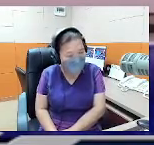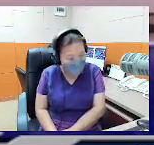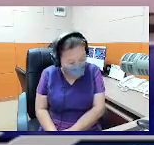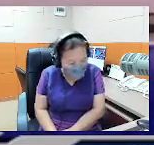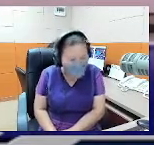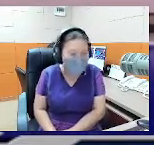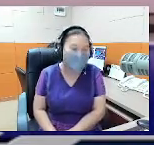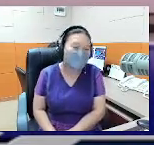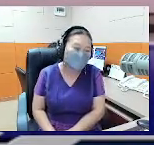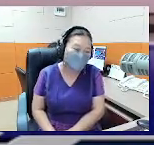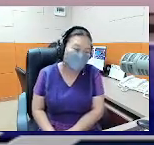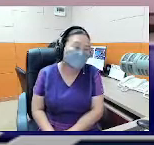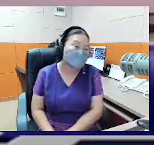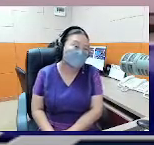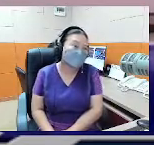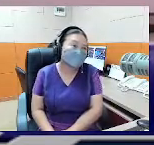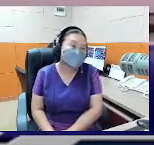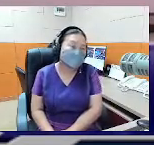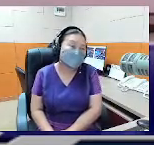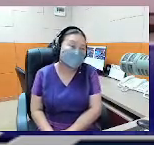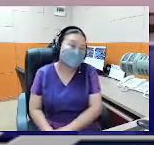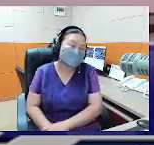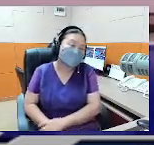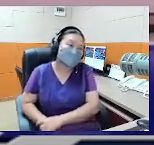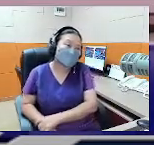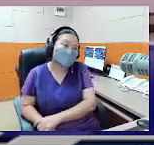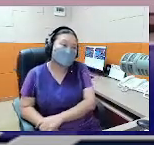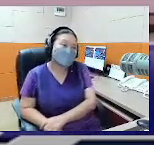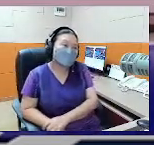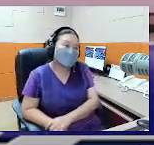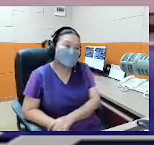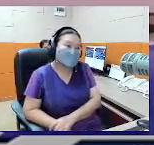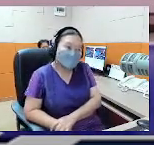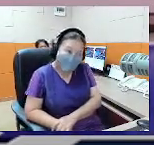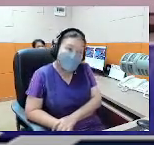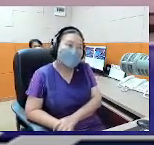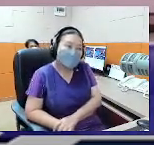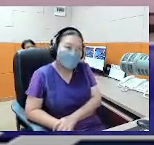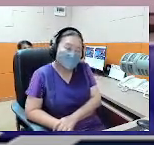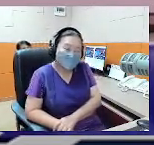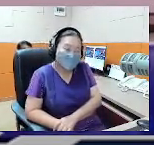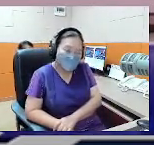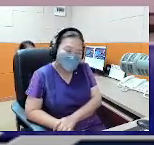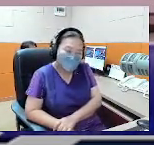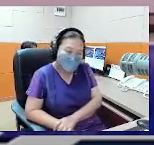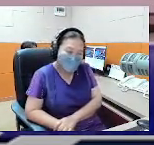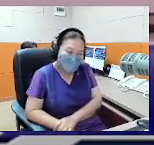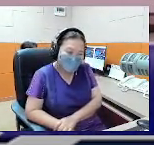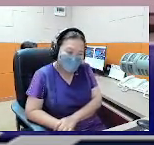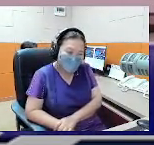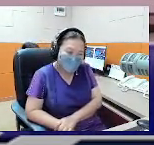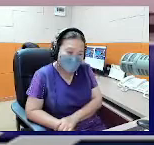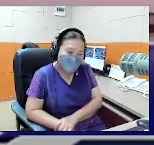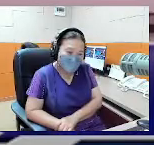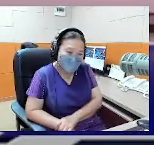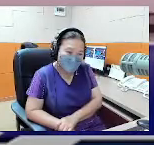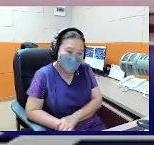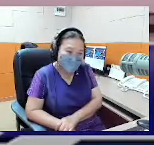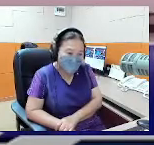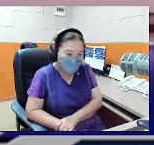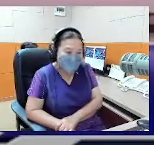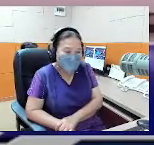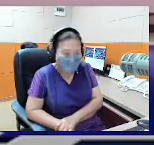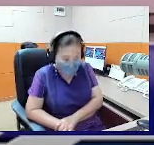าคตนะคะมันก็มีความเป็นไปได้สูงรวมถึงแบบไม่จำเป็นจะต้องอยู่แต่ในประเทศด้วยซ้ำนะคะโอกาสความเจริญเติบโตในหน้าที่การงานของเด็กก็